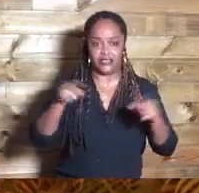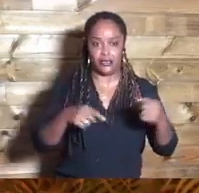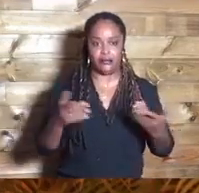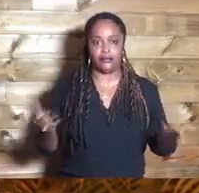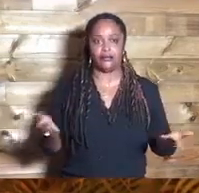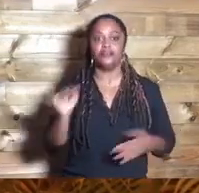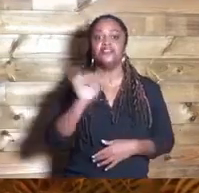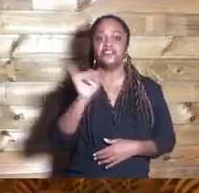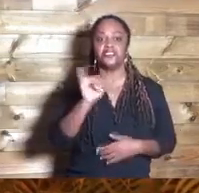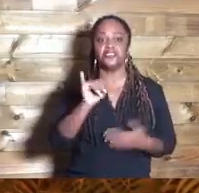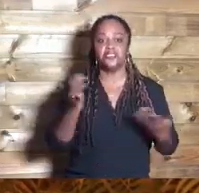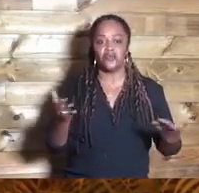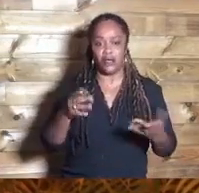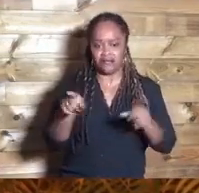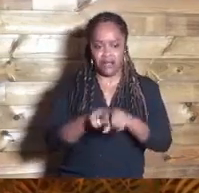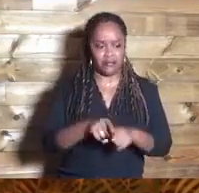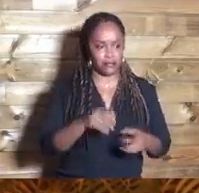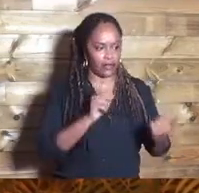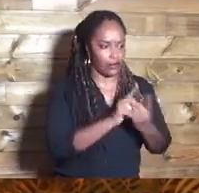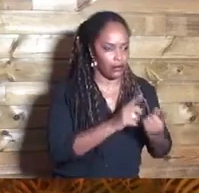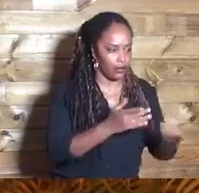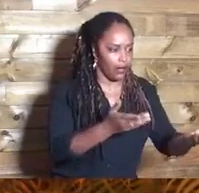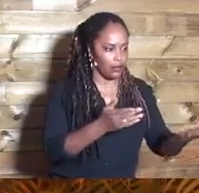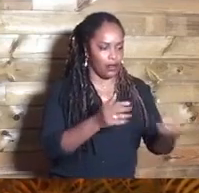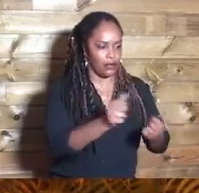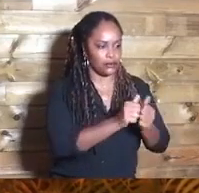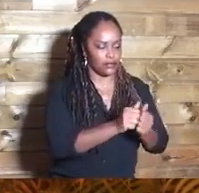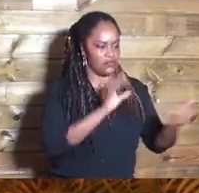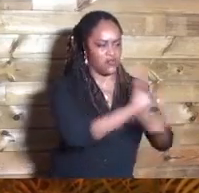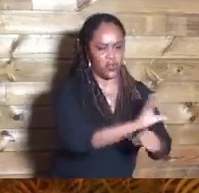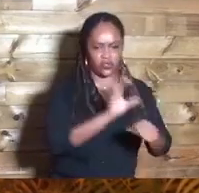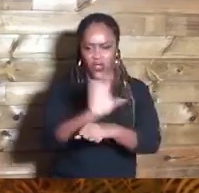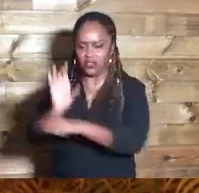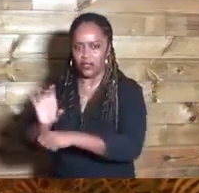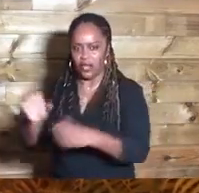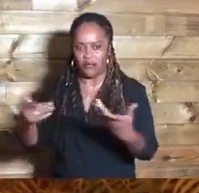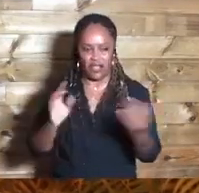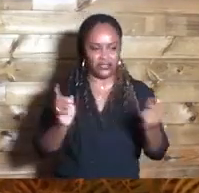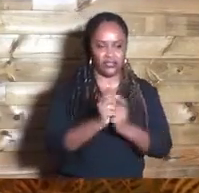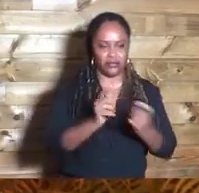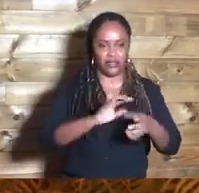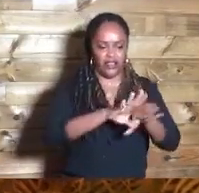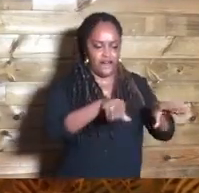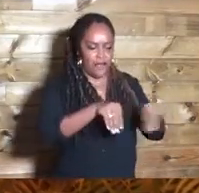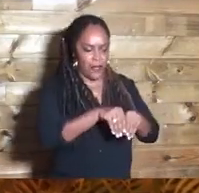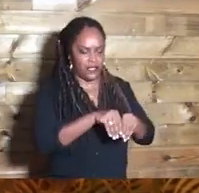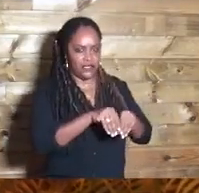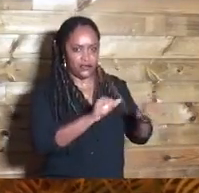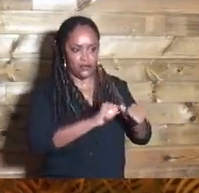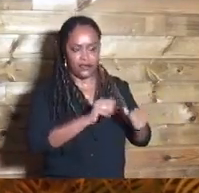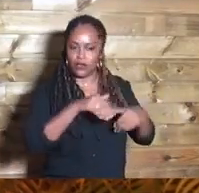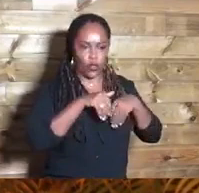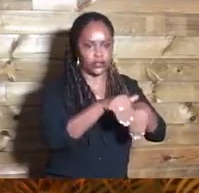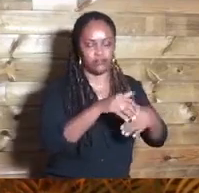tous ces mounas à cabre, même moi, on m'a eu ensemble. Yo tout yo ensemble tout moun ka goumé ba yo fami ka chiré mais yo ka continuer tisi malgré